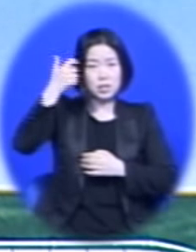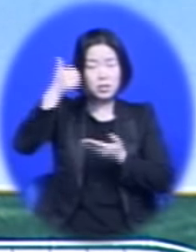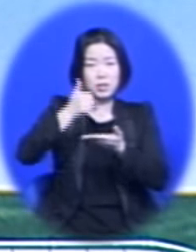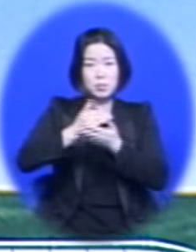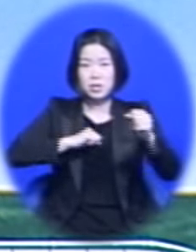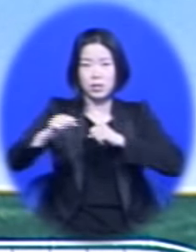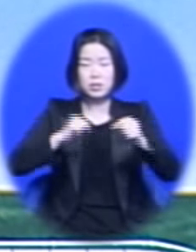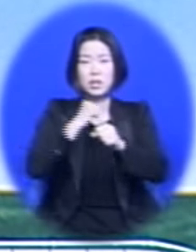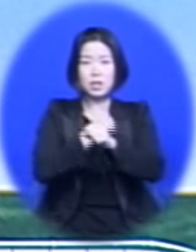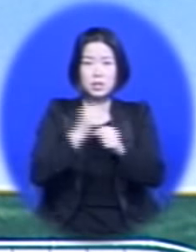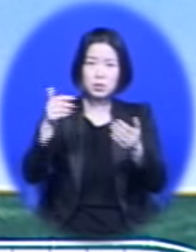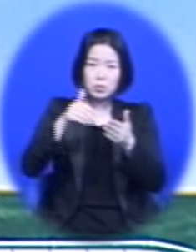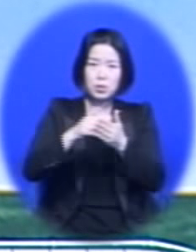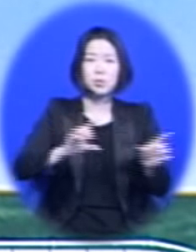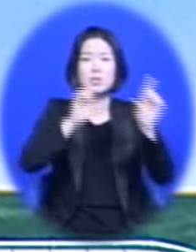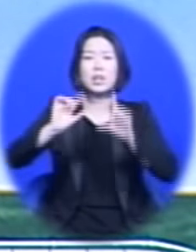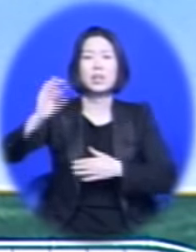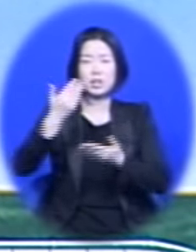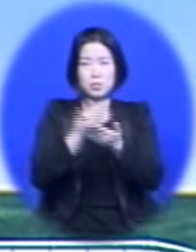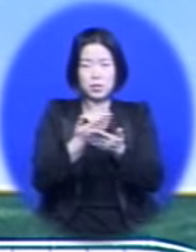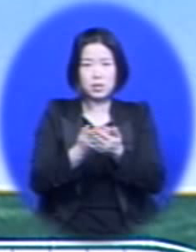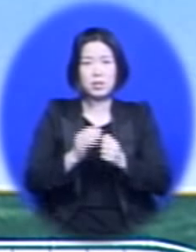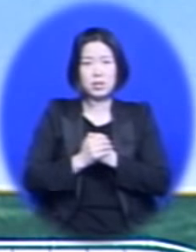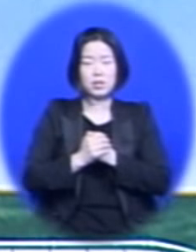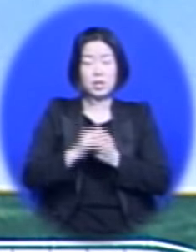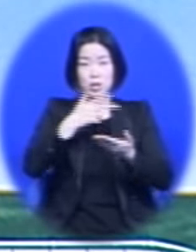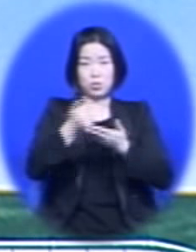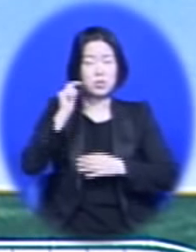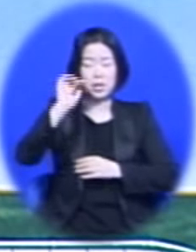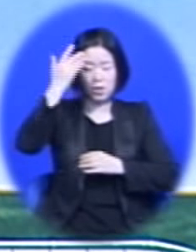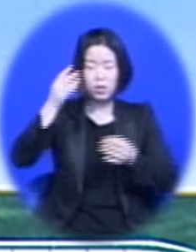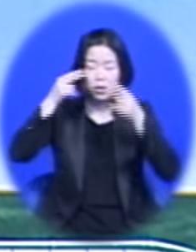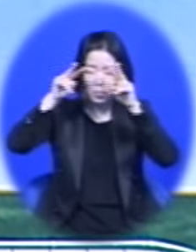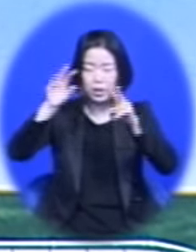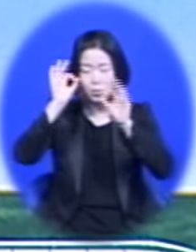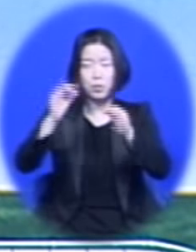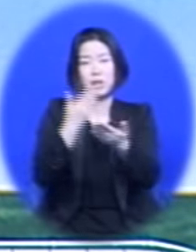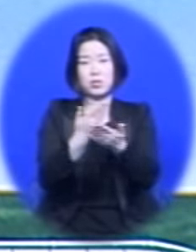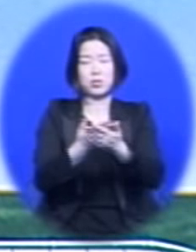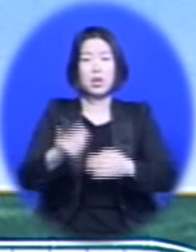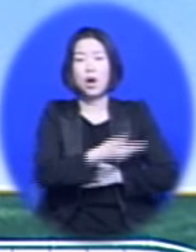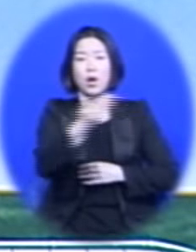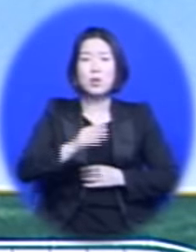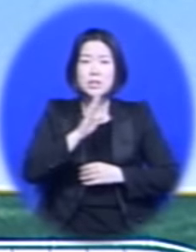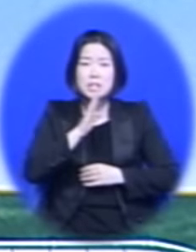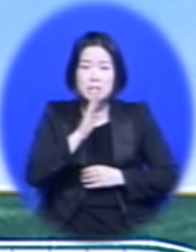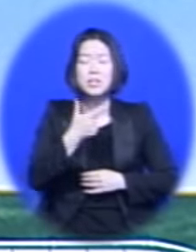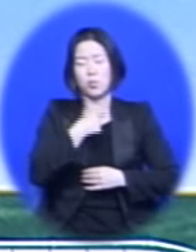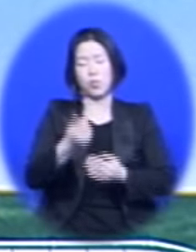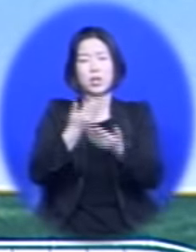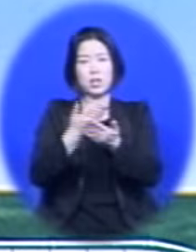역사하시도록 그렇게 살아야 됩니다. 주님의 영광을 바라보게 해주옵소서. 여러분이 정말 그렇게 구해야